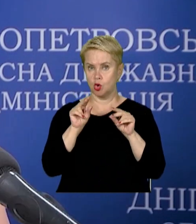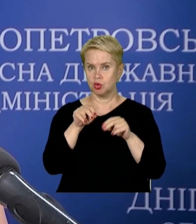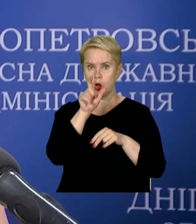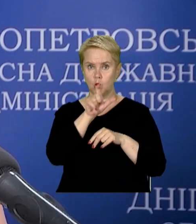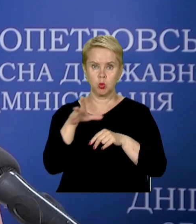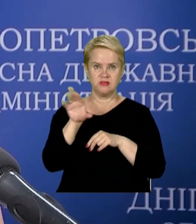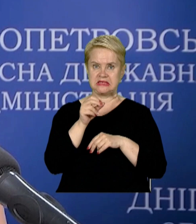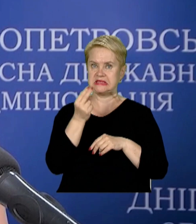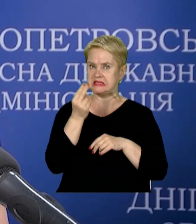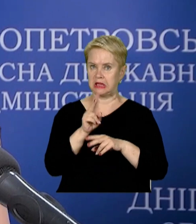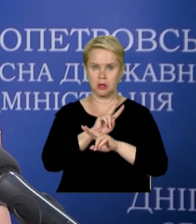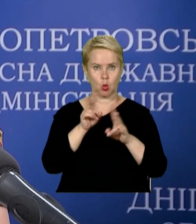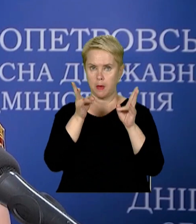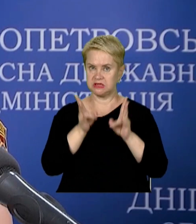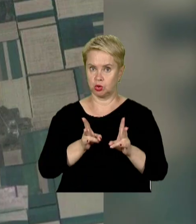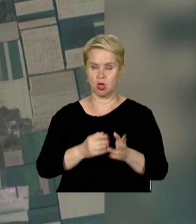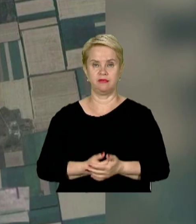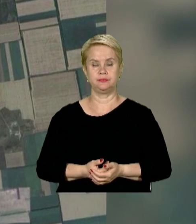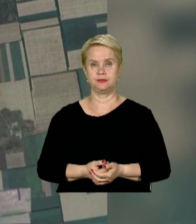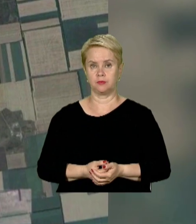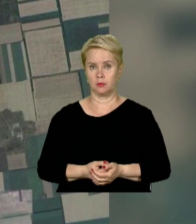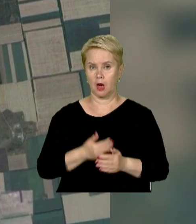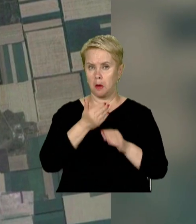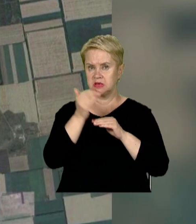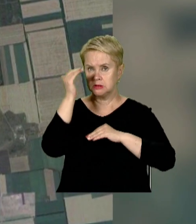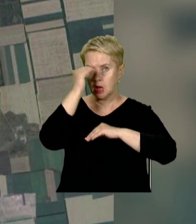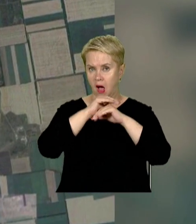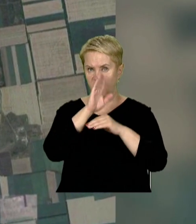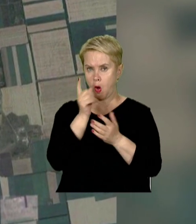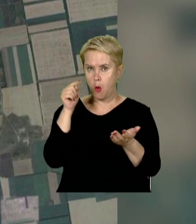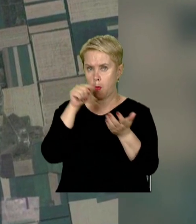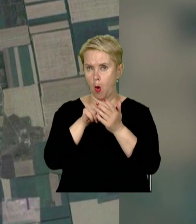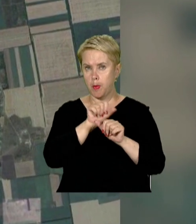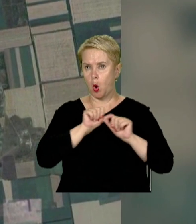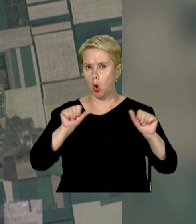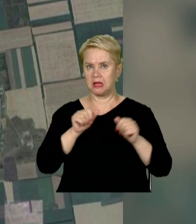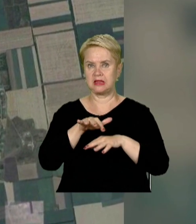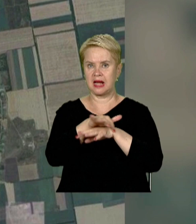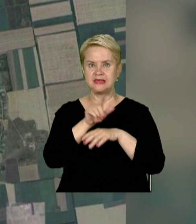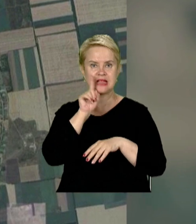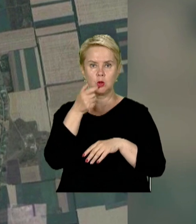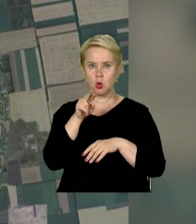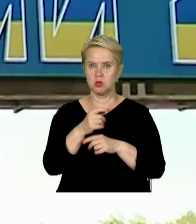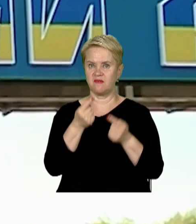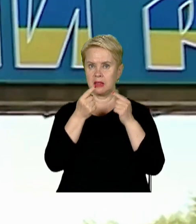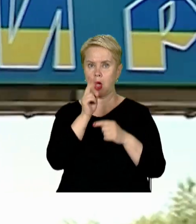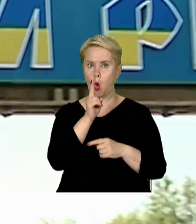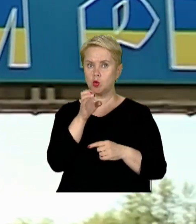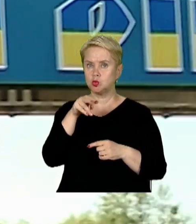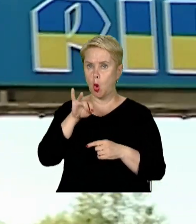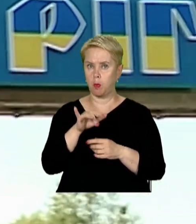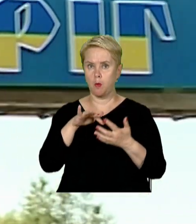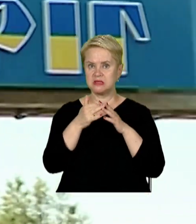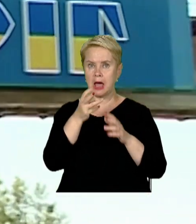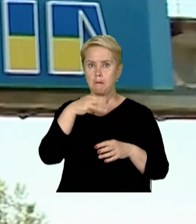люди всі цілі, ніхто не постраждав. А пізно ввечері ворог поцілив по прикордонній території Зеленодольська, Великої Костромки та по